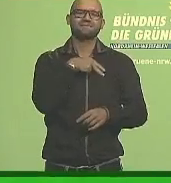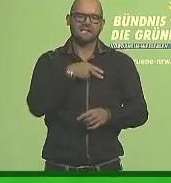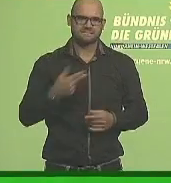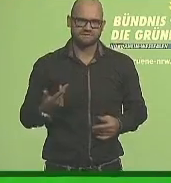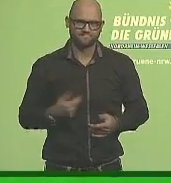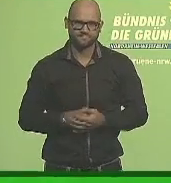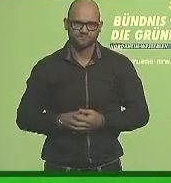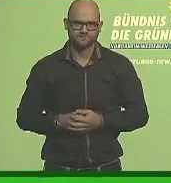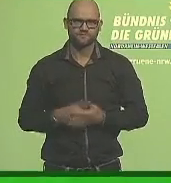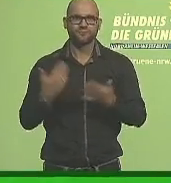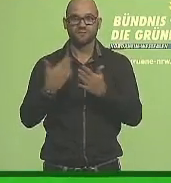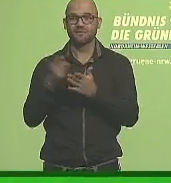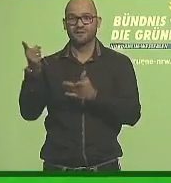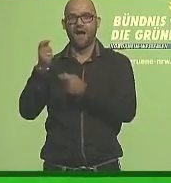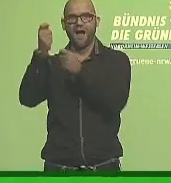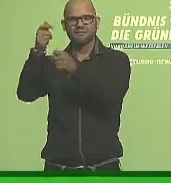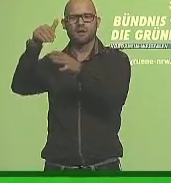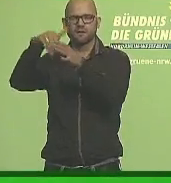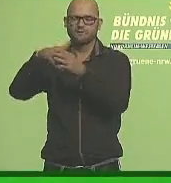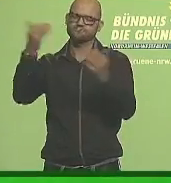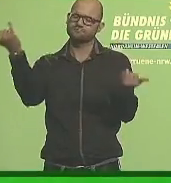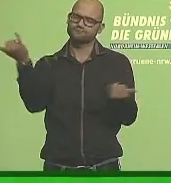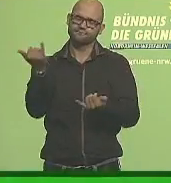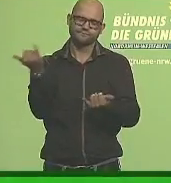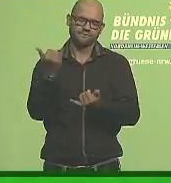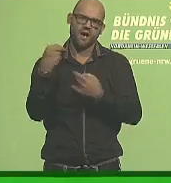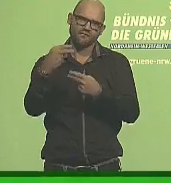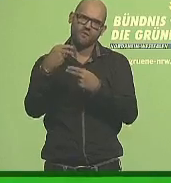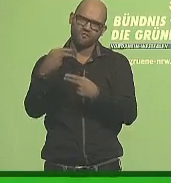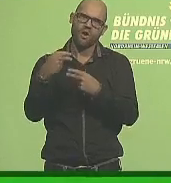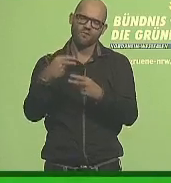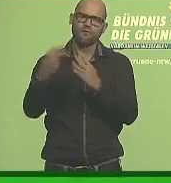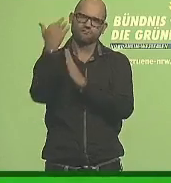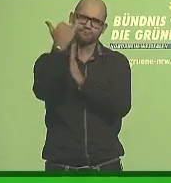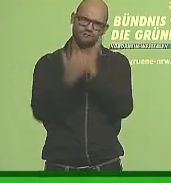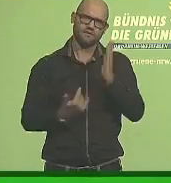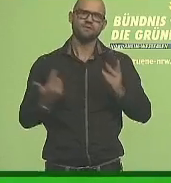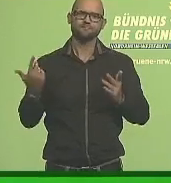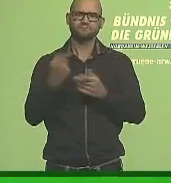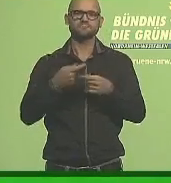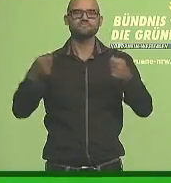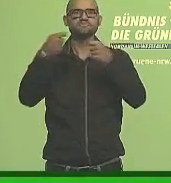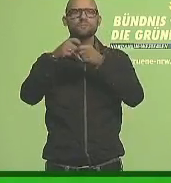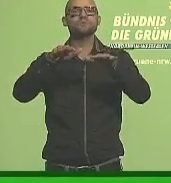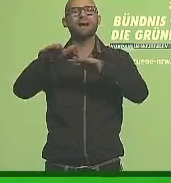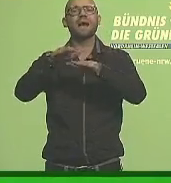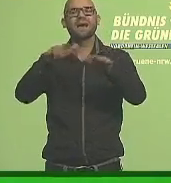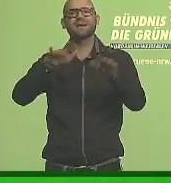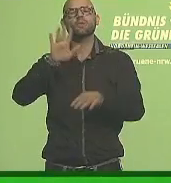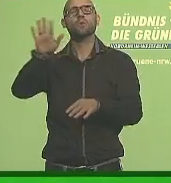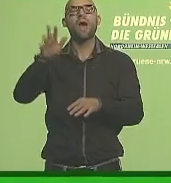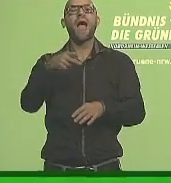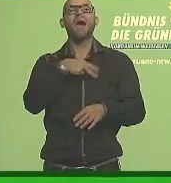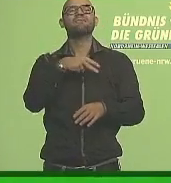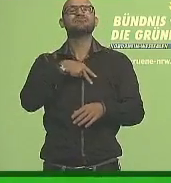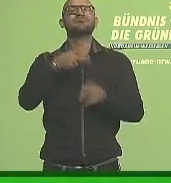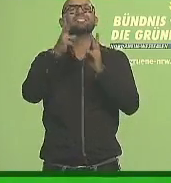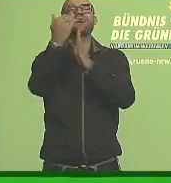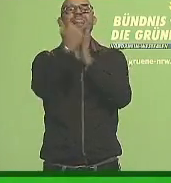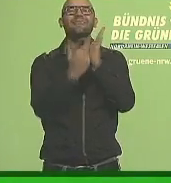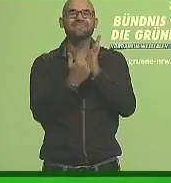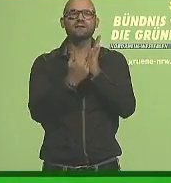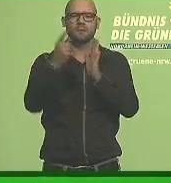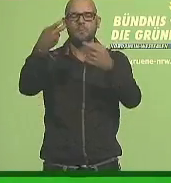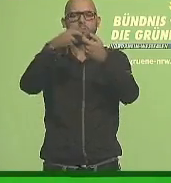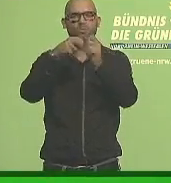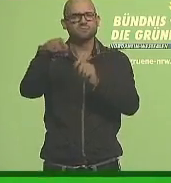der Antrag gute Antworten. Wir haben eine Bundesregierung erlebt, die die Effizienzrichtlinie bekämpft hat bis aufs Messer in Brüssel. Sie